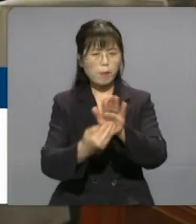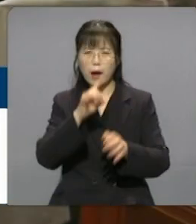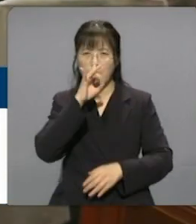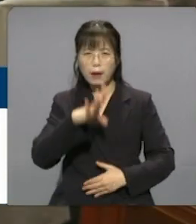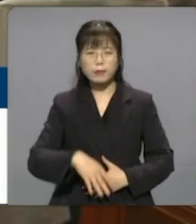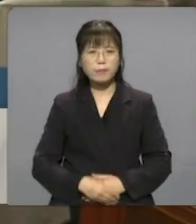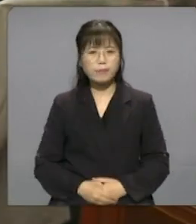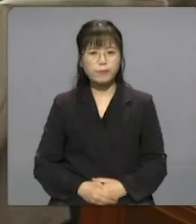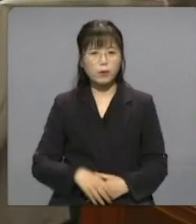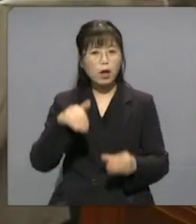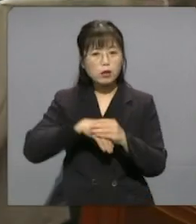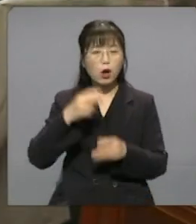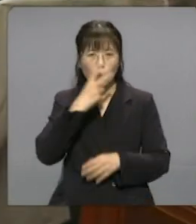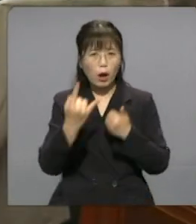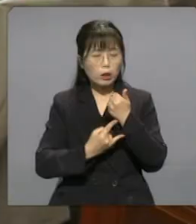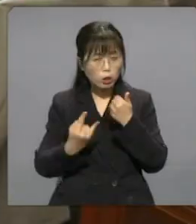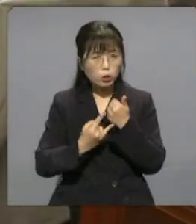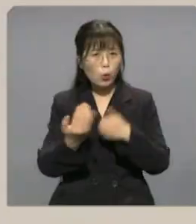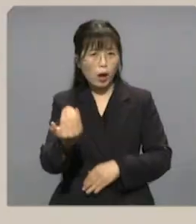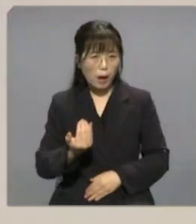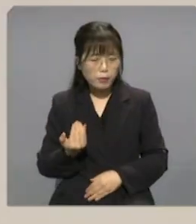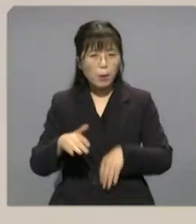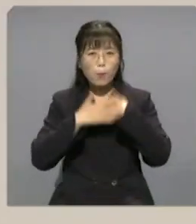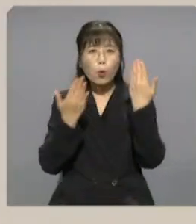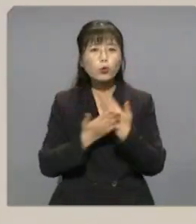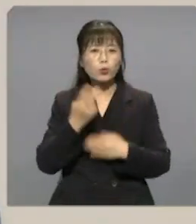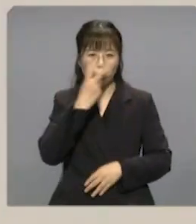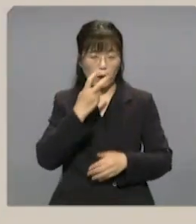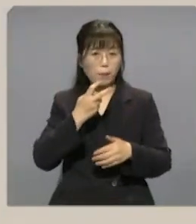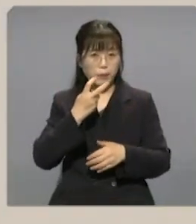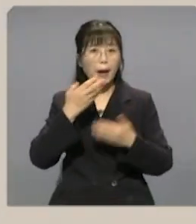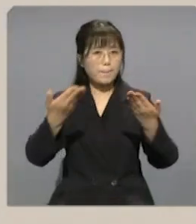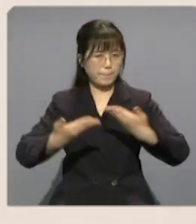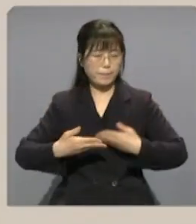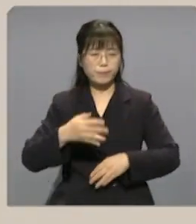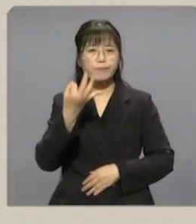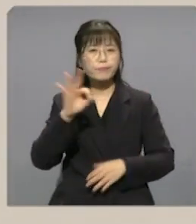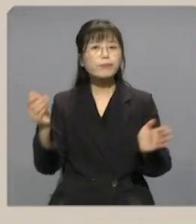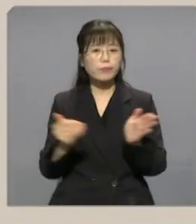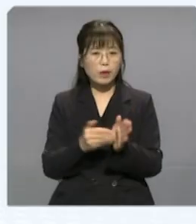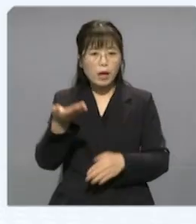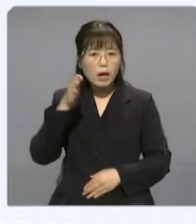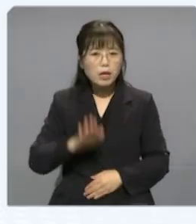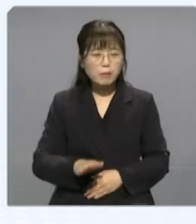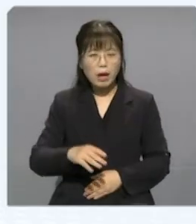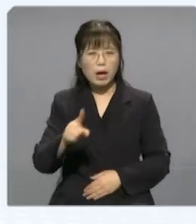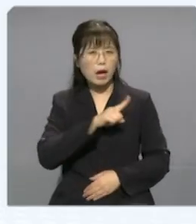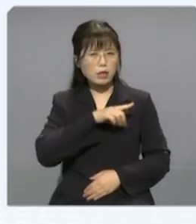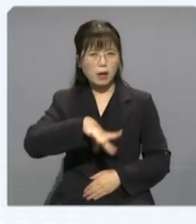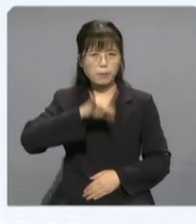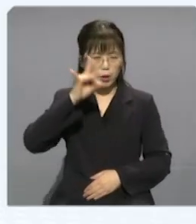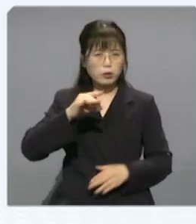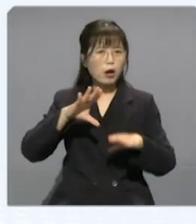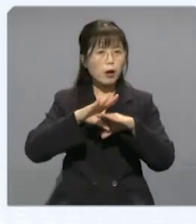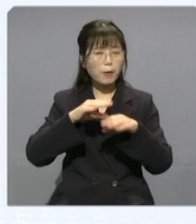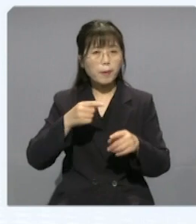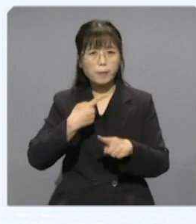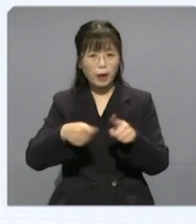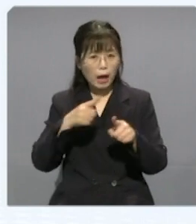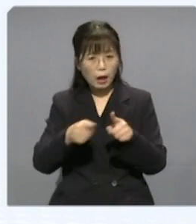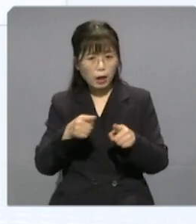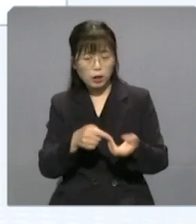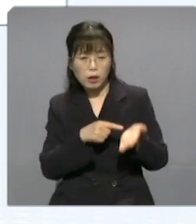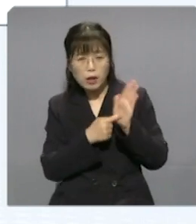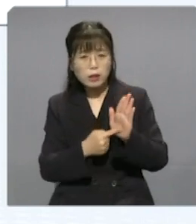것입니다. 선관위도 앞서 모든 감사를 받겠다고 했습니다. 다만 가장 먼저 칼을 빼든